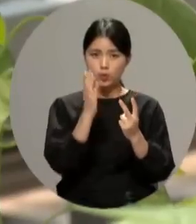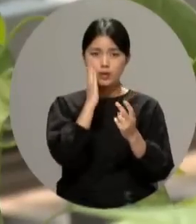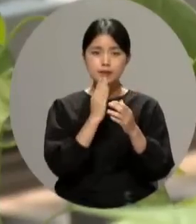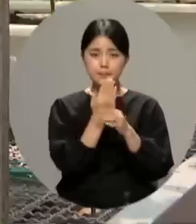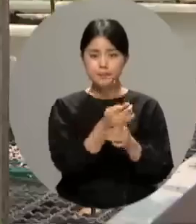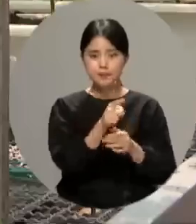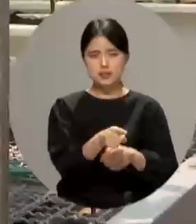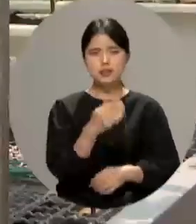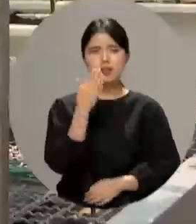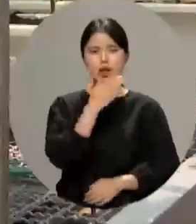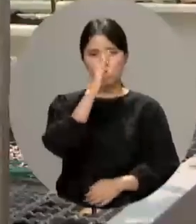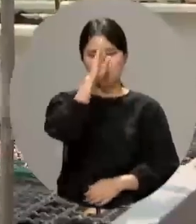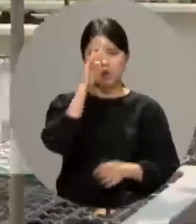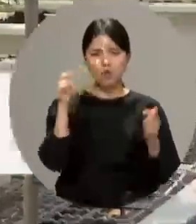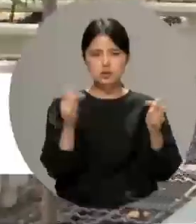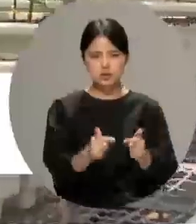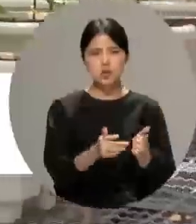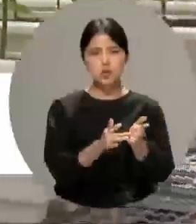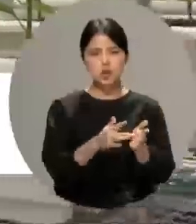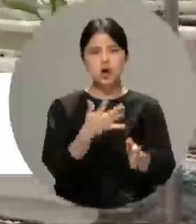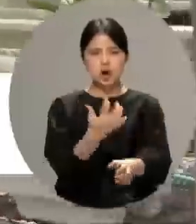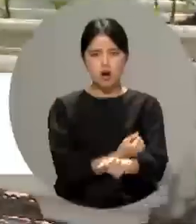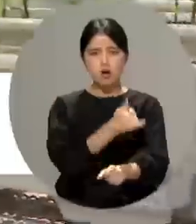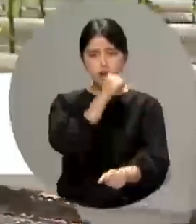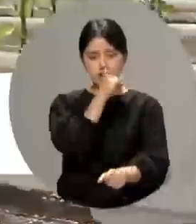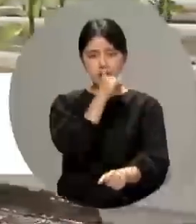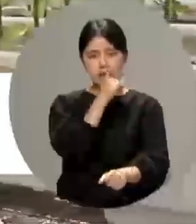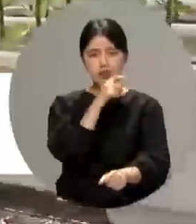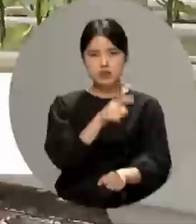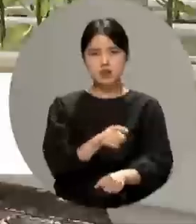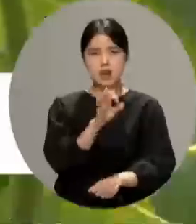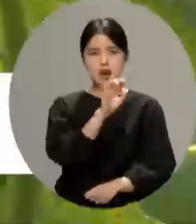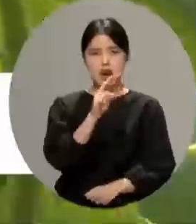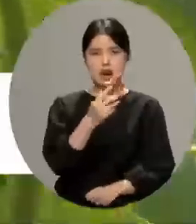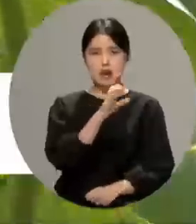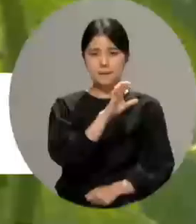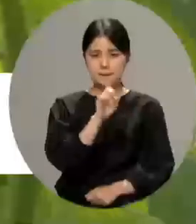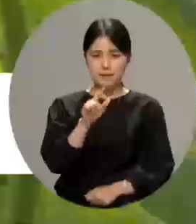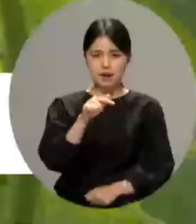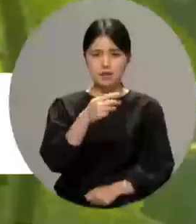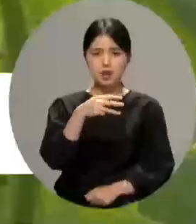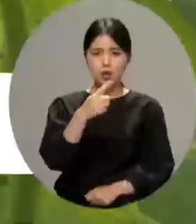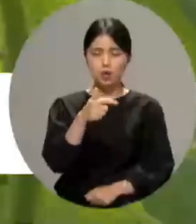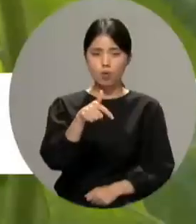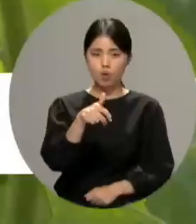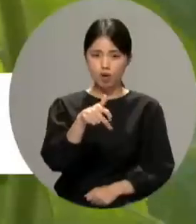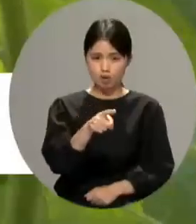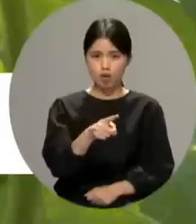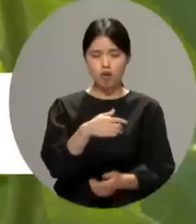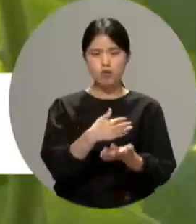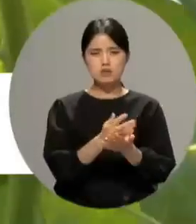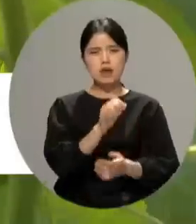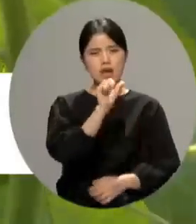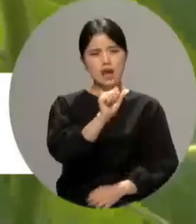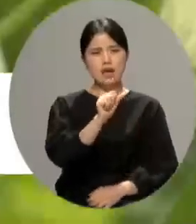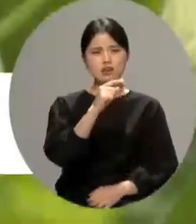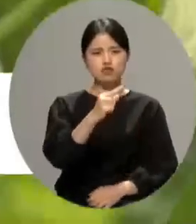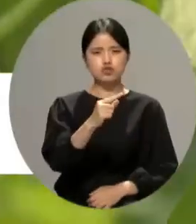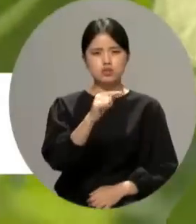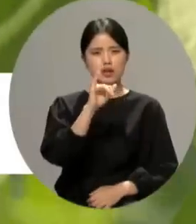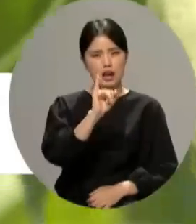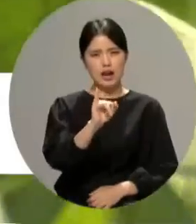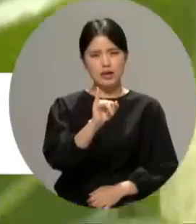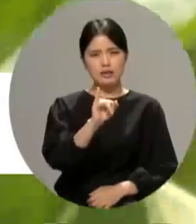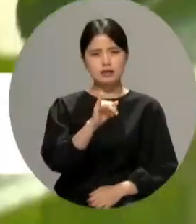는 당뇨병 치료제 중 하나로 혈당을 떨어뜨리는 알바 끓고 시대 에이즈 인히비터 즉 a 취하 의 성분이